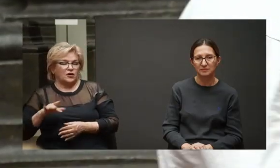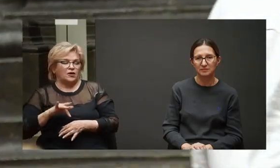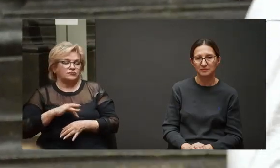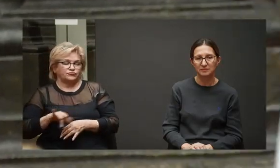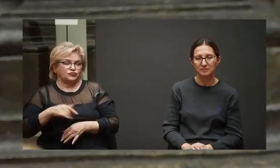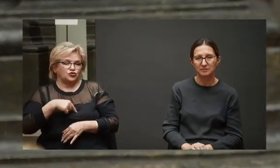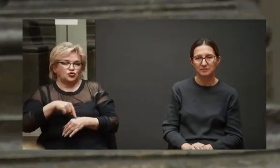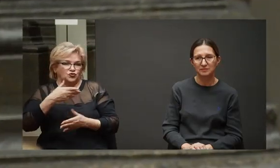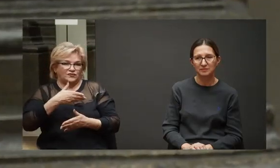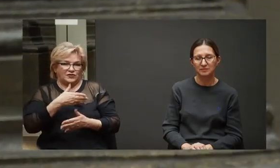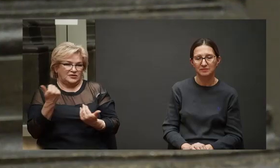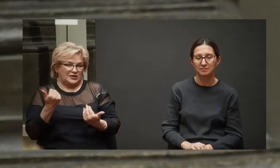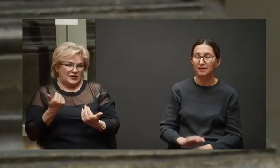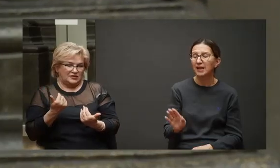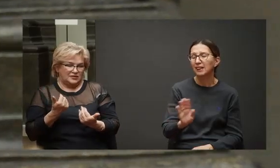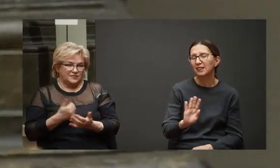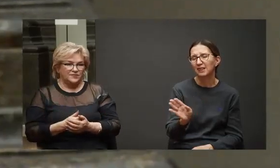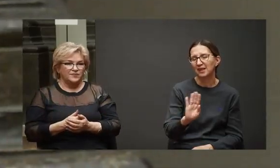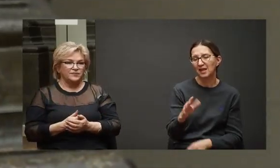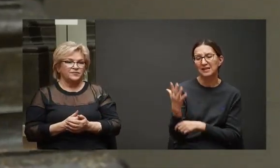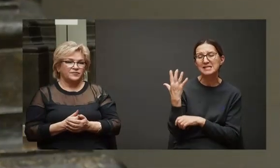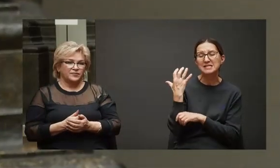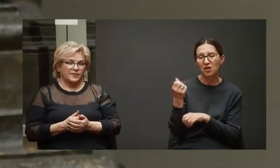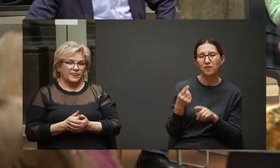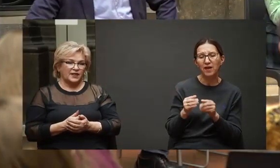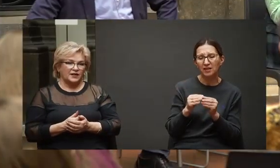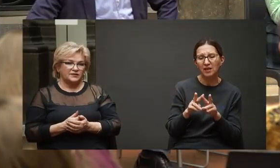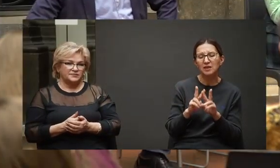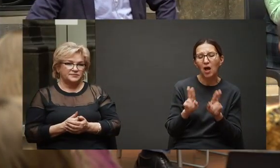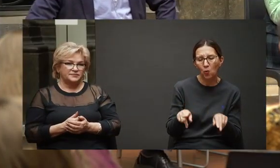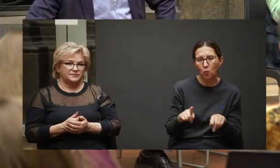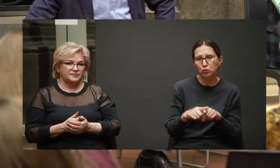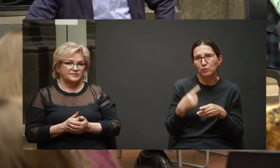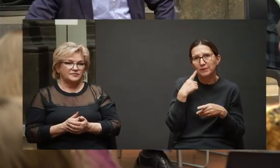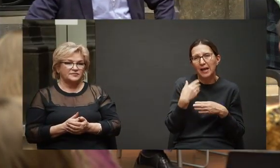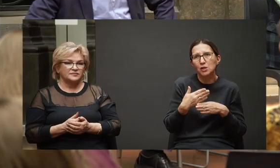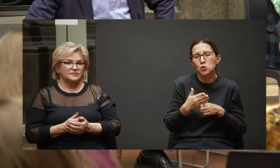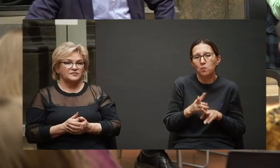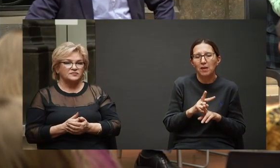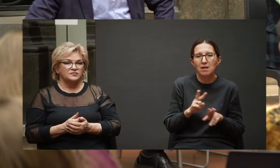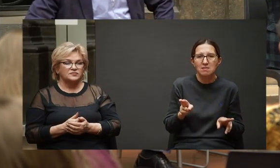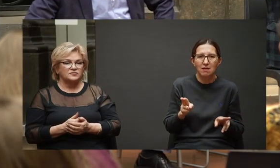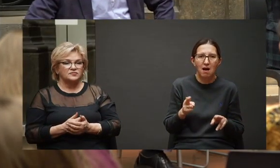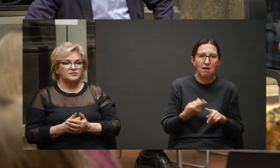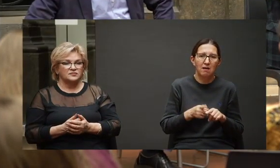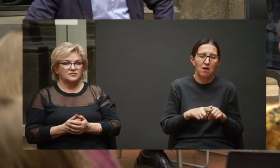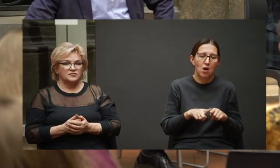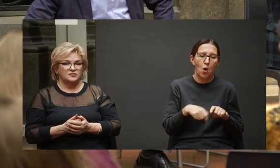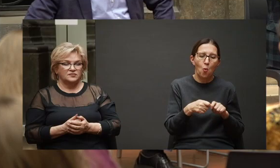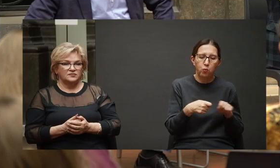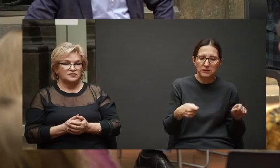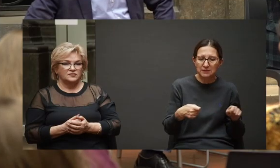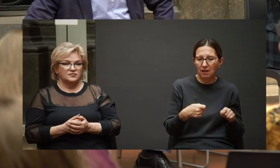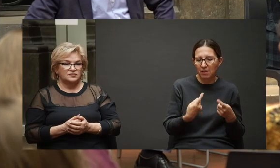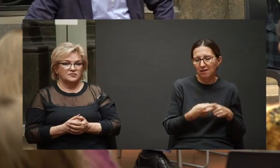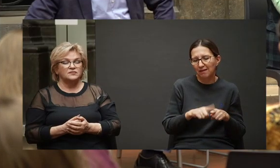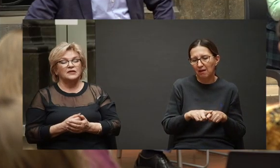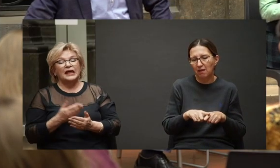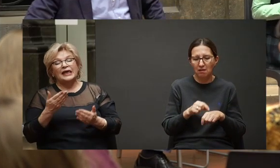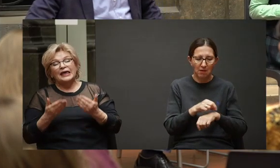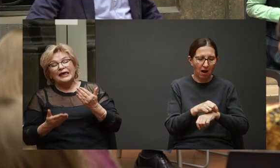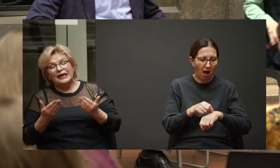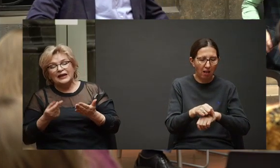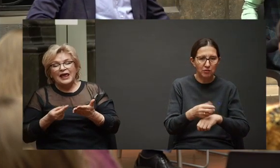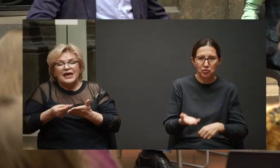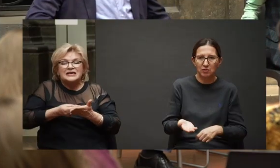чувствуют. Селфи – это тот же, такой же инструмент, как узелок на платке или галочка на руке. Или